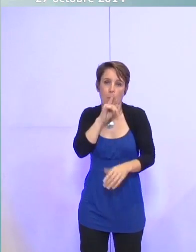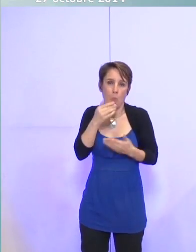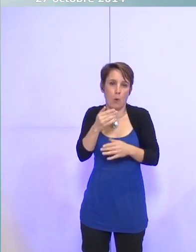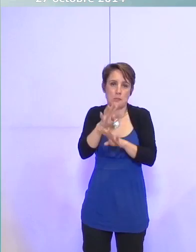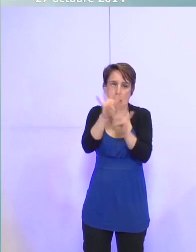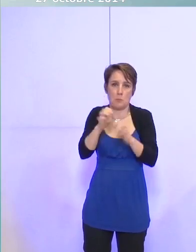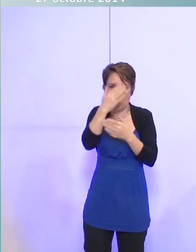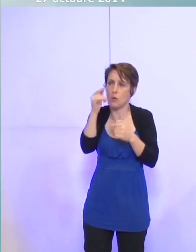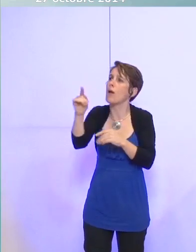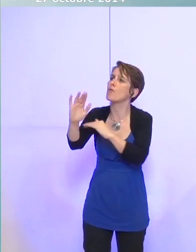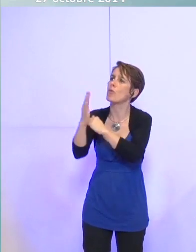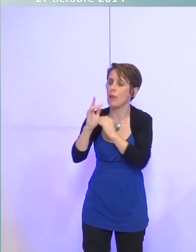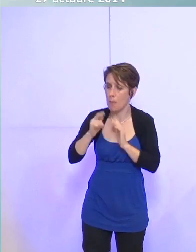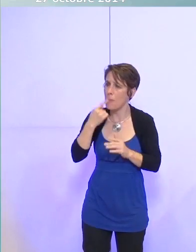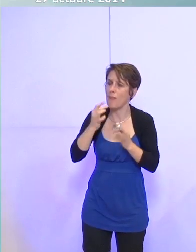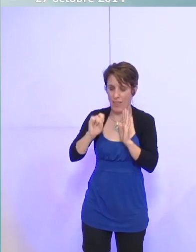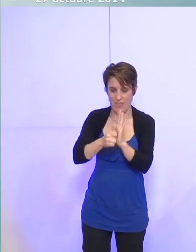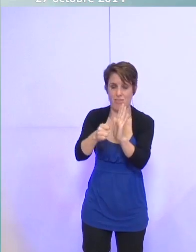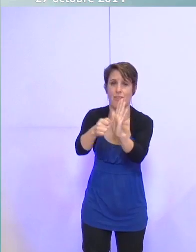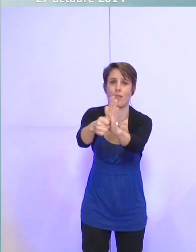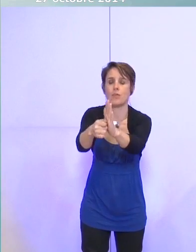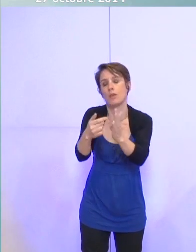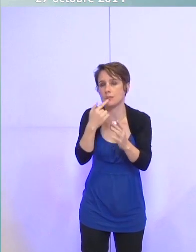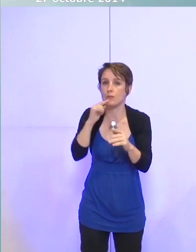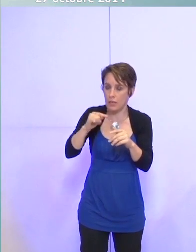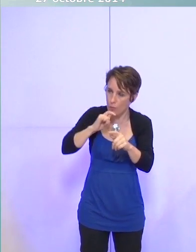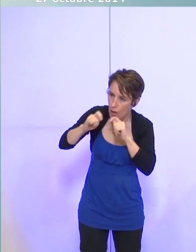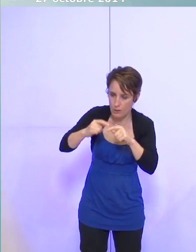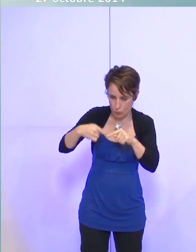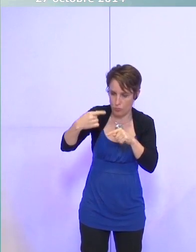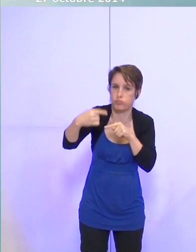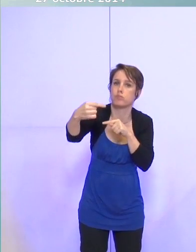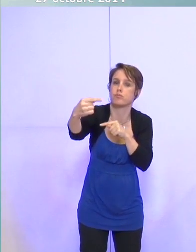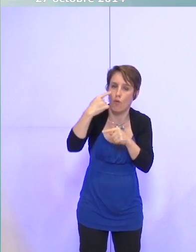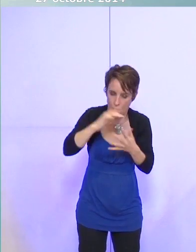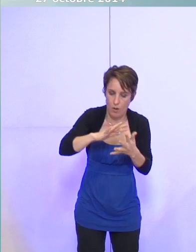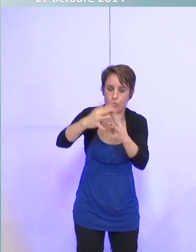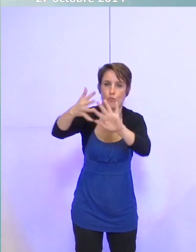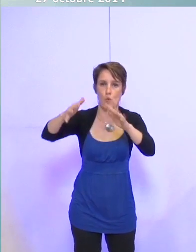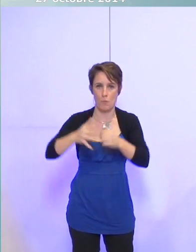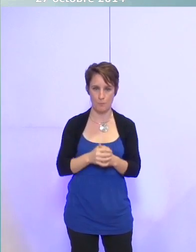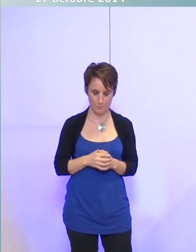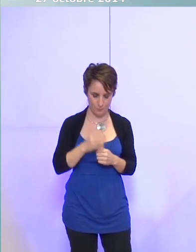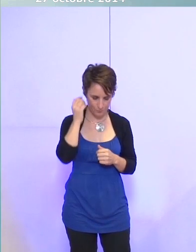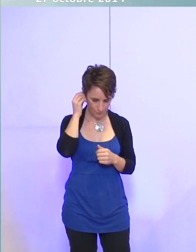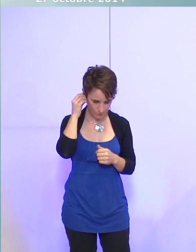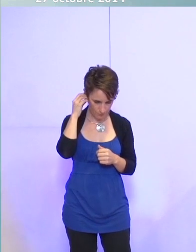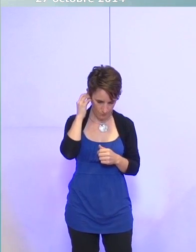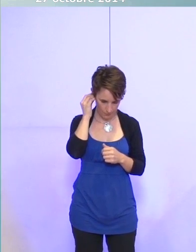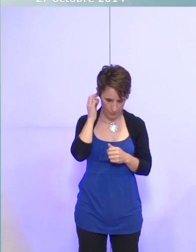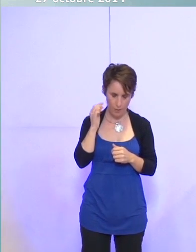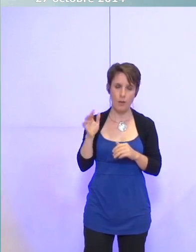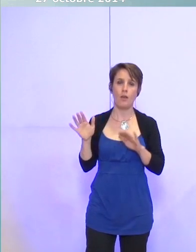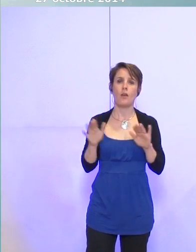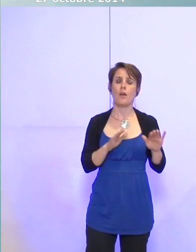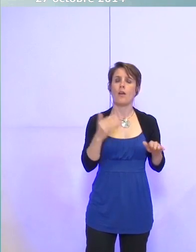calendrier, mais évidemment, il faudra que nous puissions en parler au fur et à mesure avec vous. Enfin, comment, à la suite de l'expérimentation dont vous